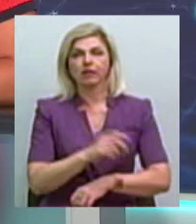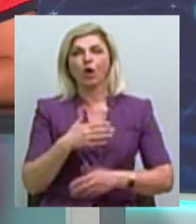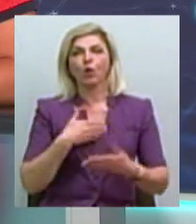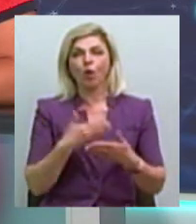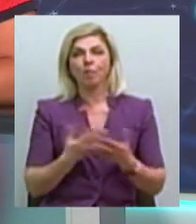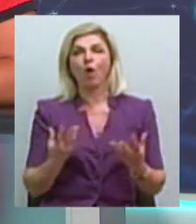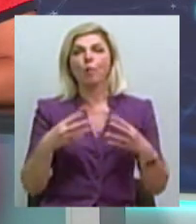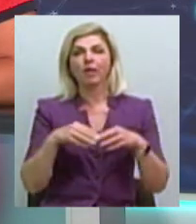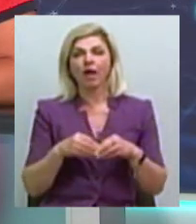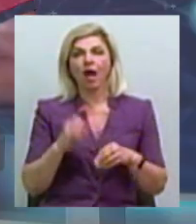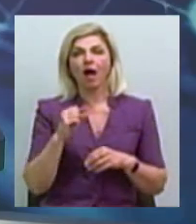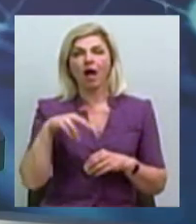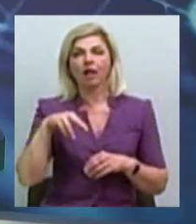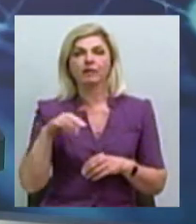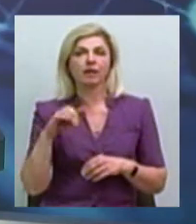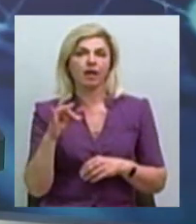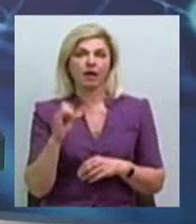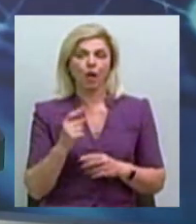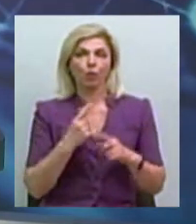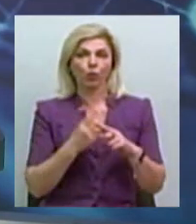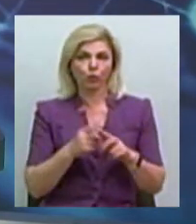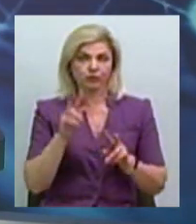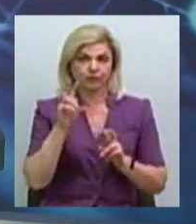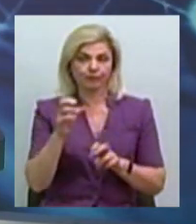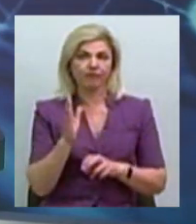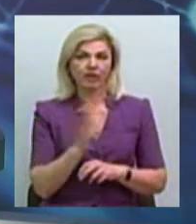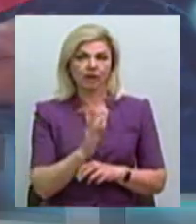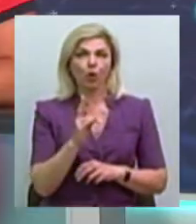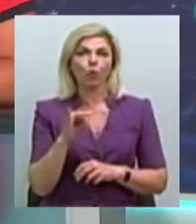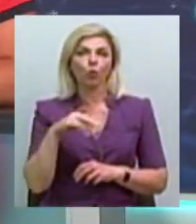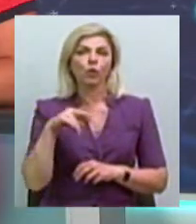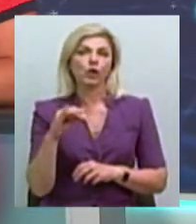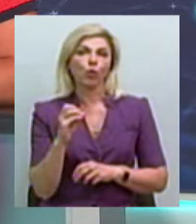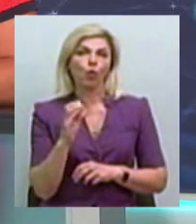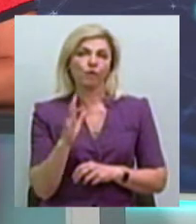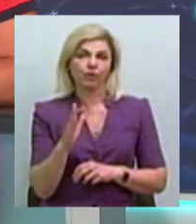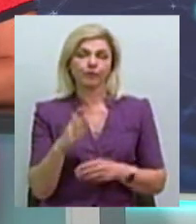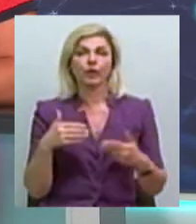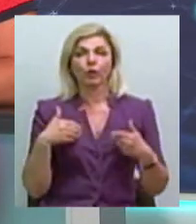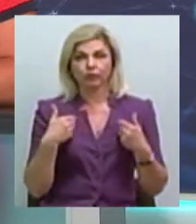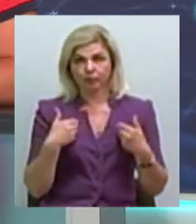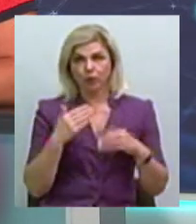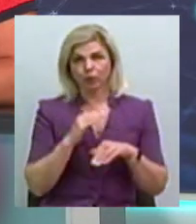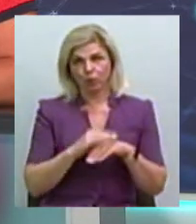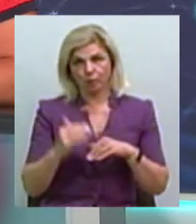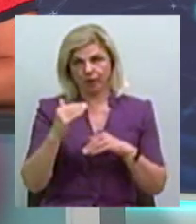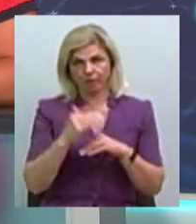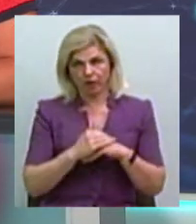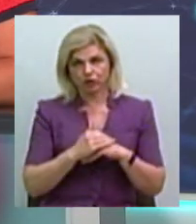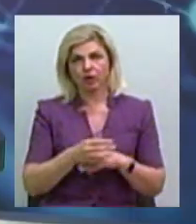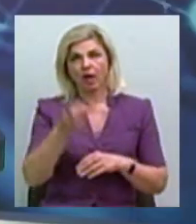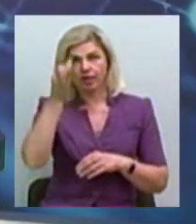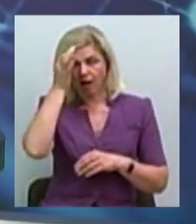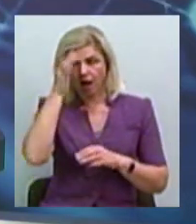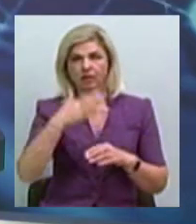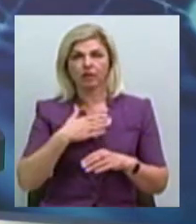«Алтера Плюс» Віталій Куліков. Друзі, я вас вітаю в нашій студії. Добрий вечір. Будь ласка, нагадую нашим